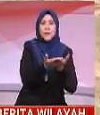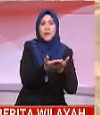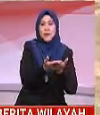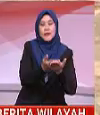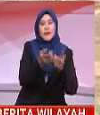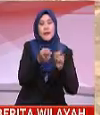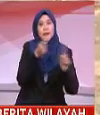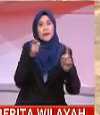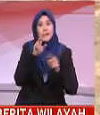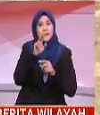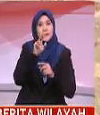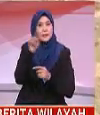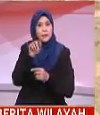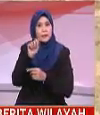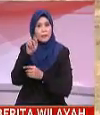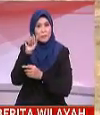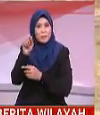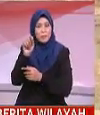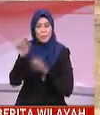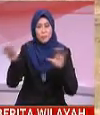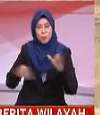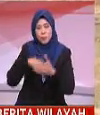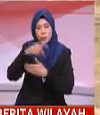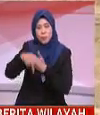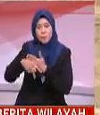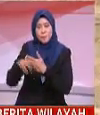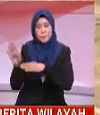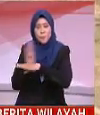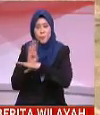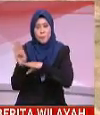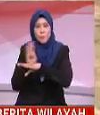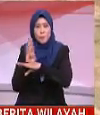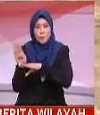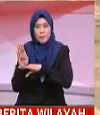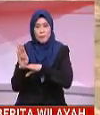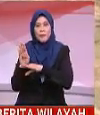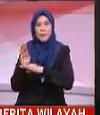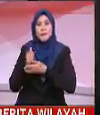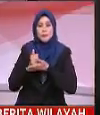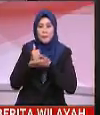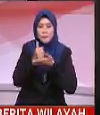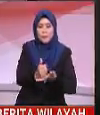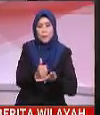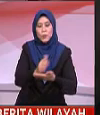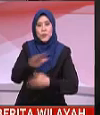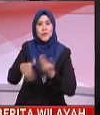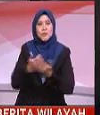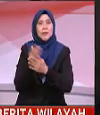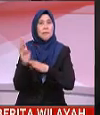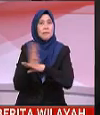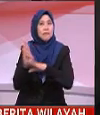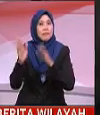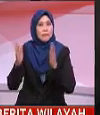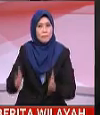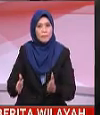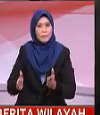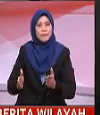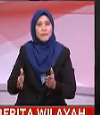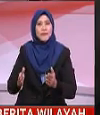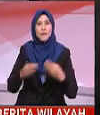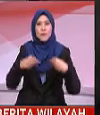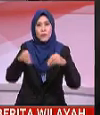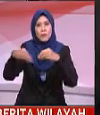Urus Zakat untuk membuat program, iaitu program usahawan okay, untuk membantu semua usahawan-usahawan yang tengah